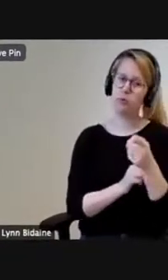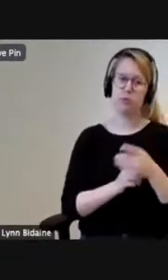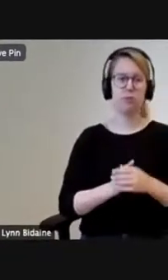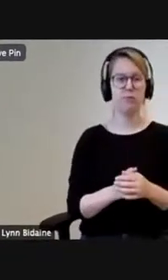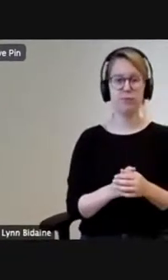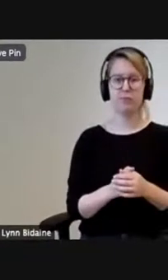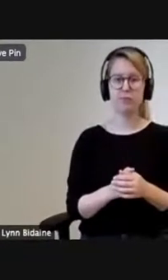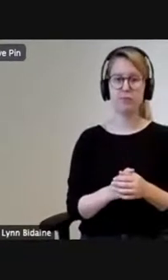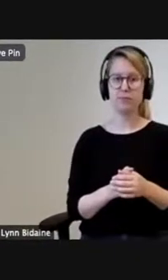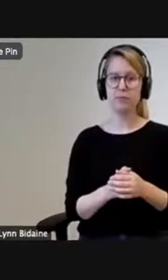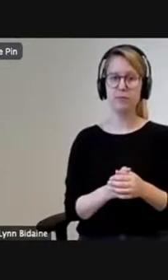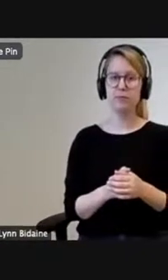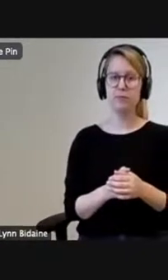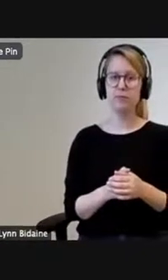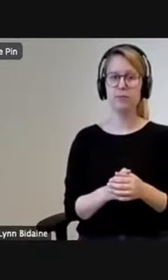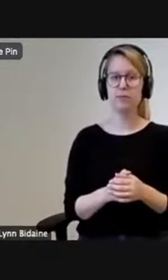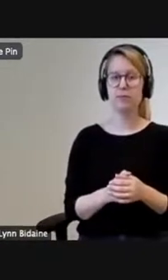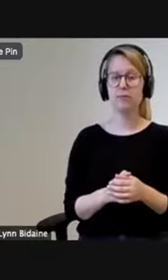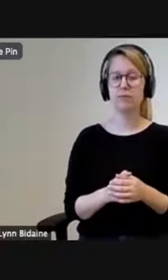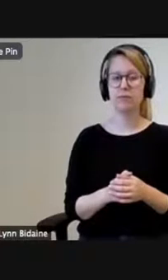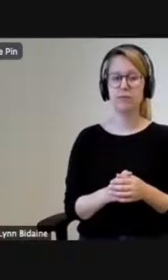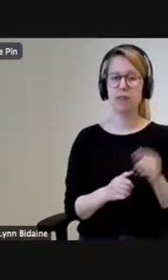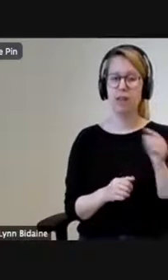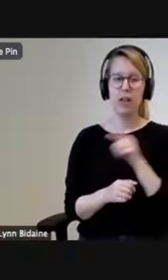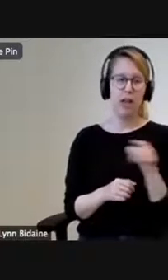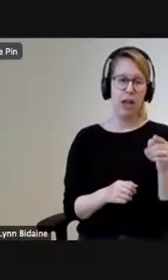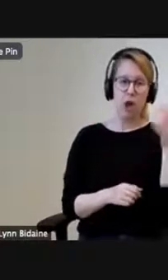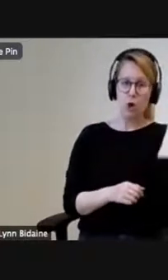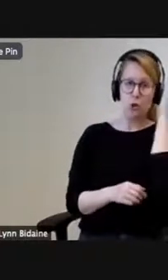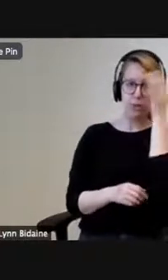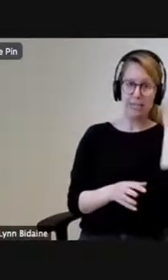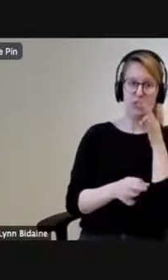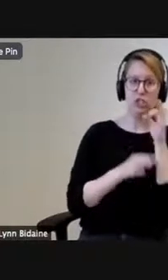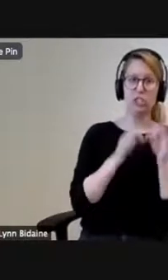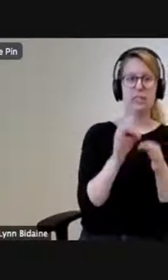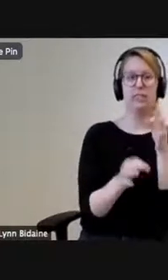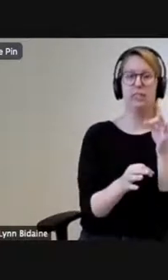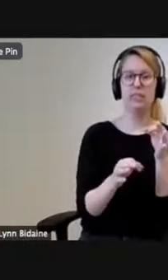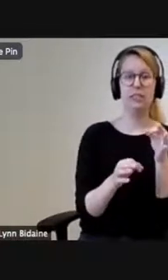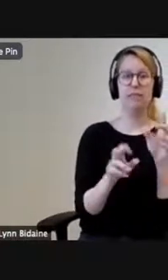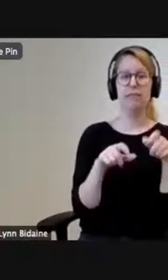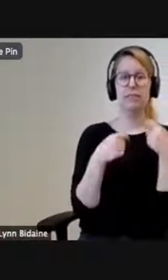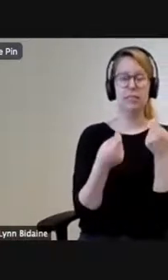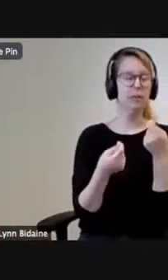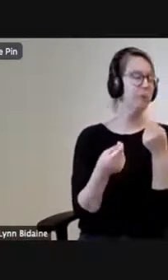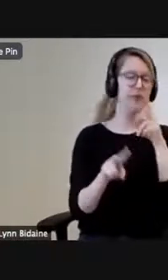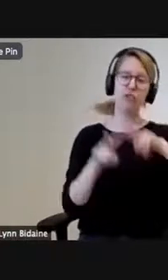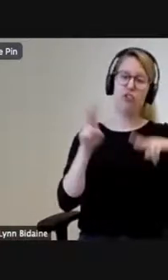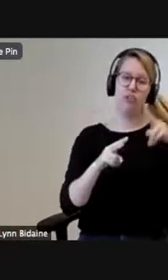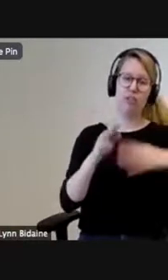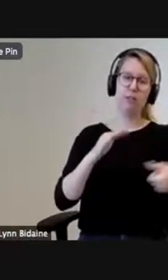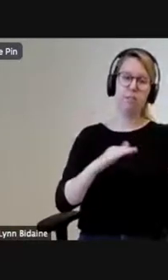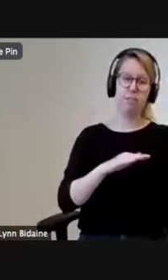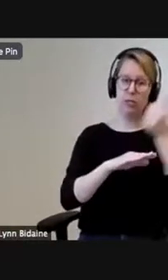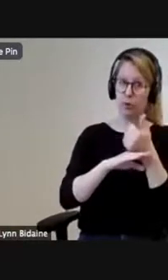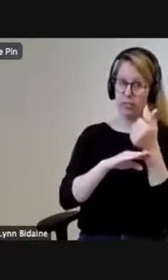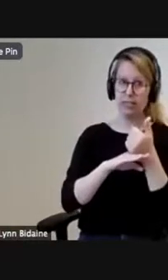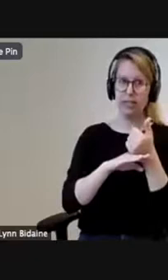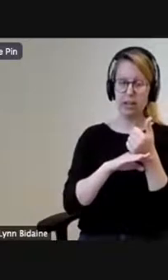reflètent dans les domaines prioritaires que nous avons choisis pour cette nouvelle stratégie